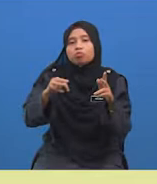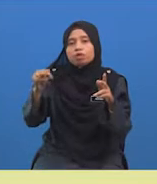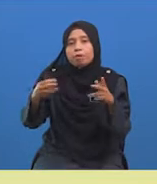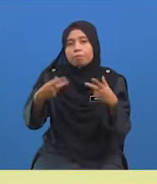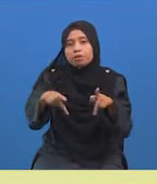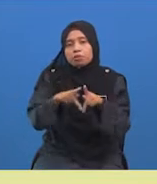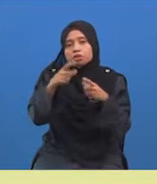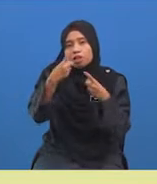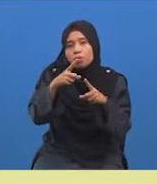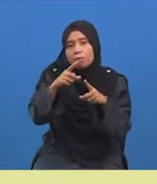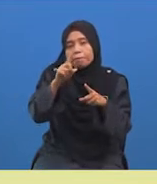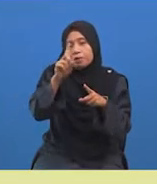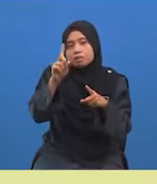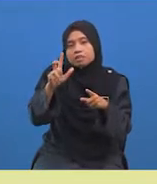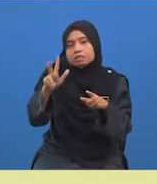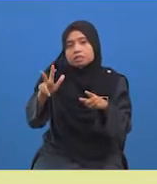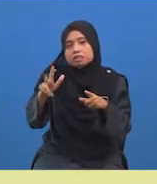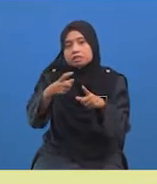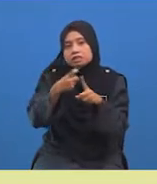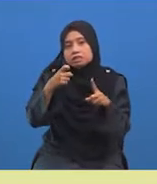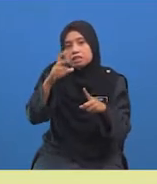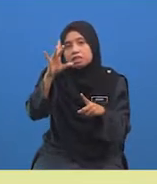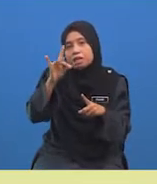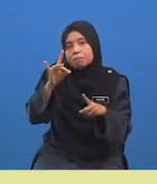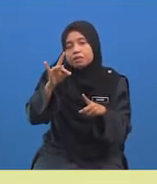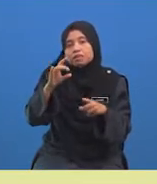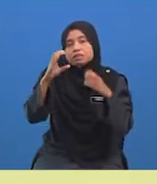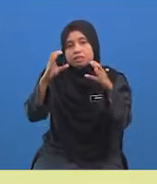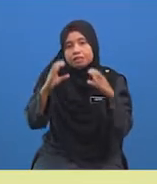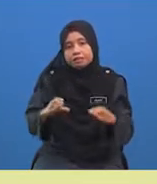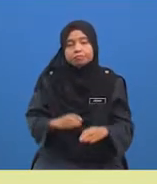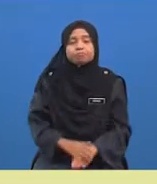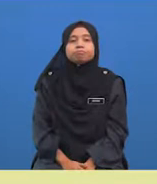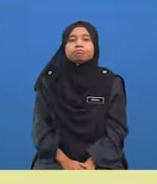menjawab mana-mana 3 dari 8 kaedah.